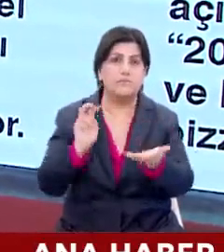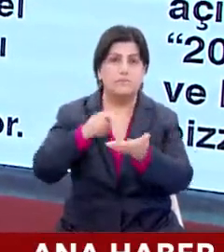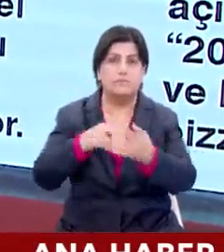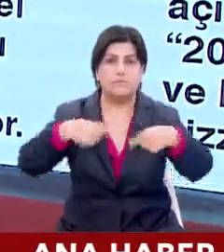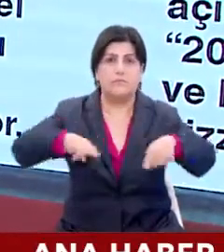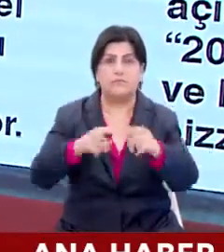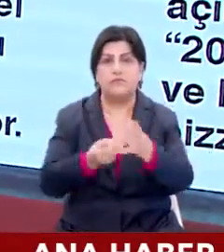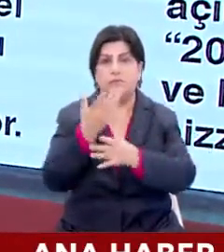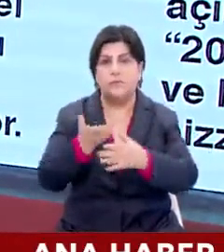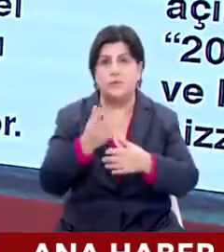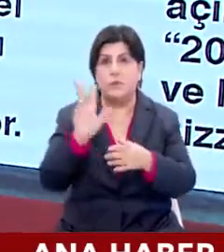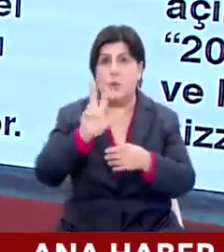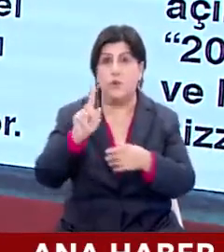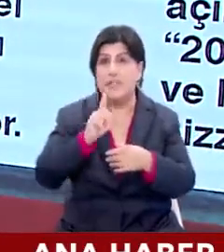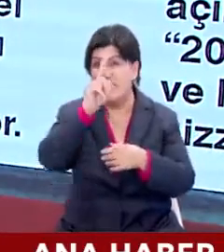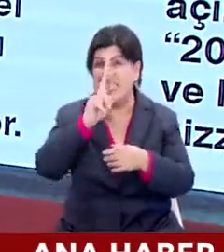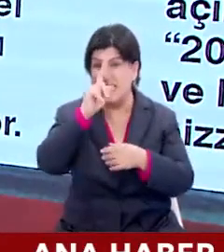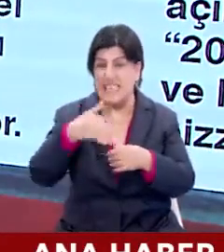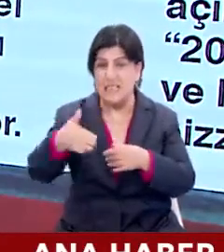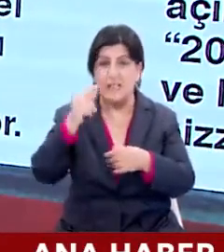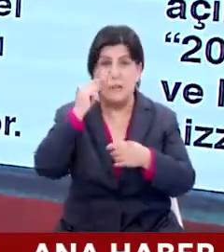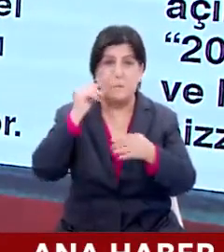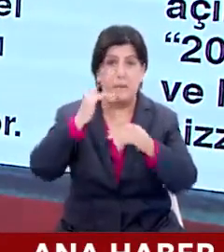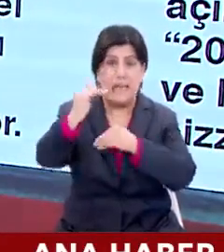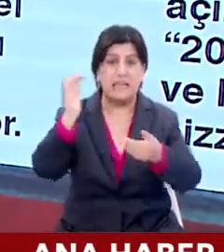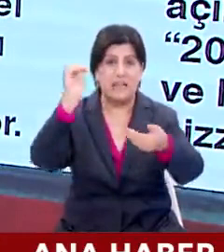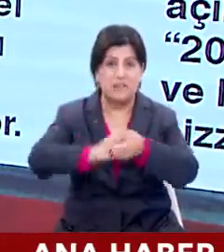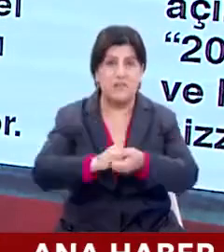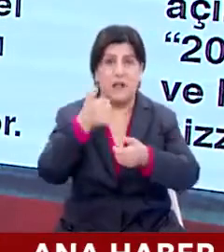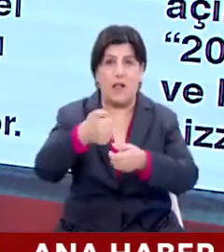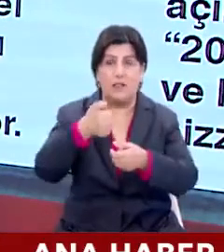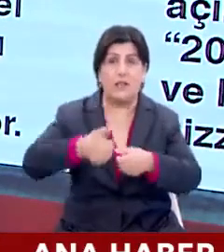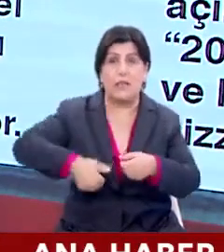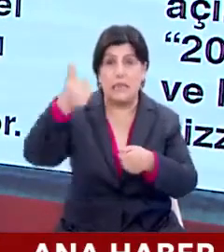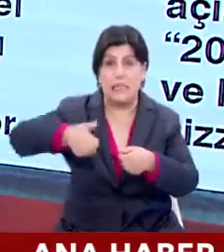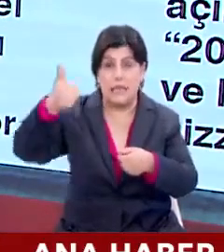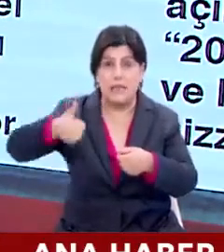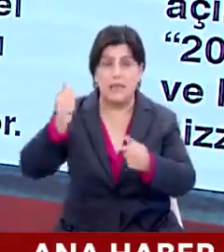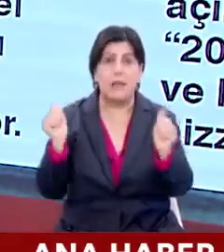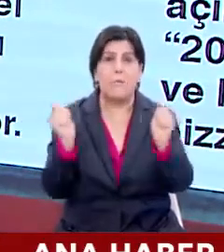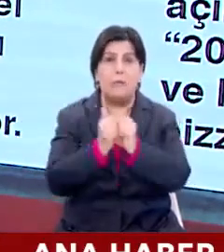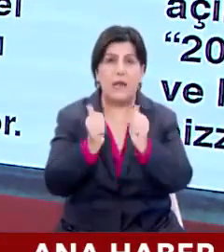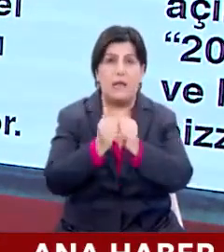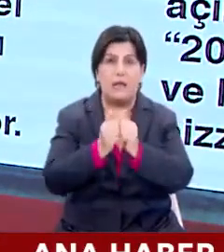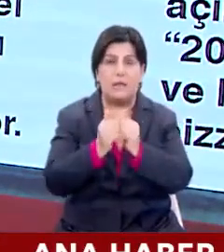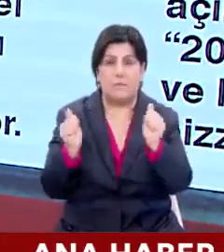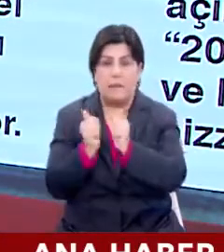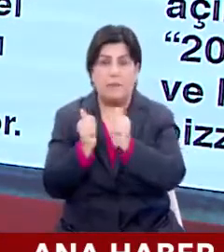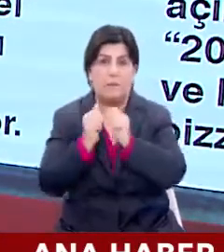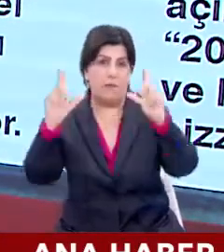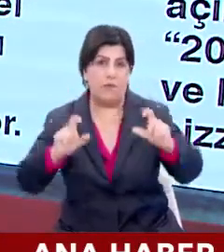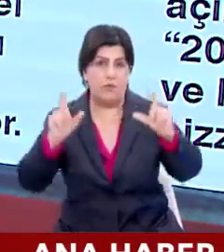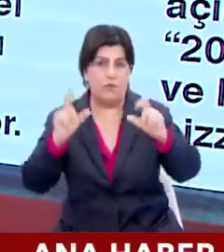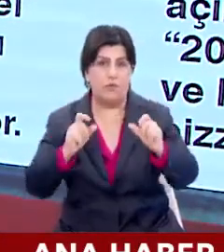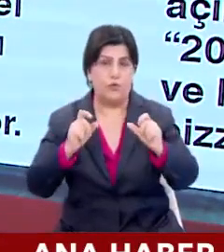beklenti beklenmekte 30 Nisan'da millet ittifakının altı lideri beraberce yan yana fotoğraf verecekler